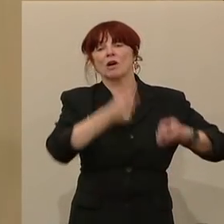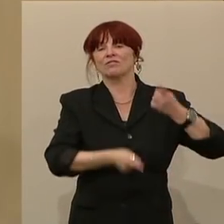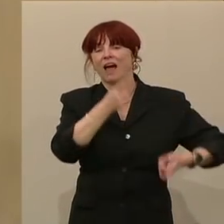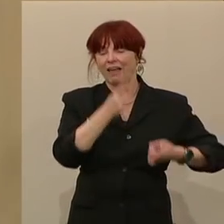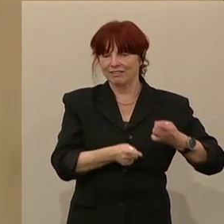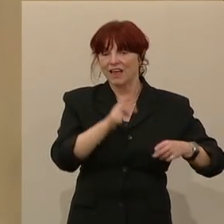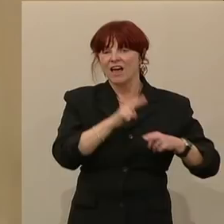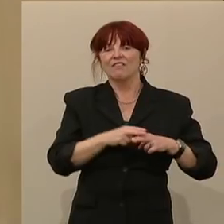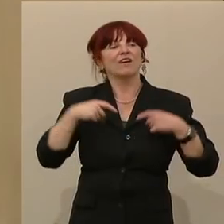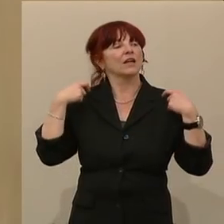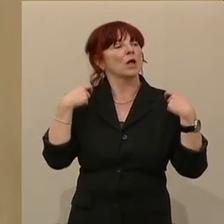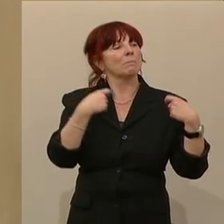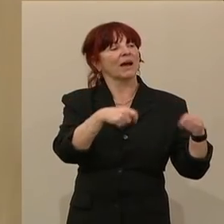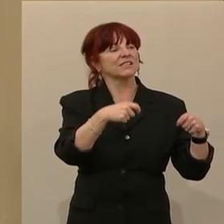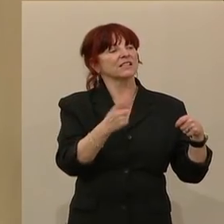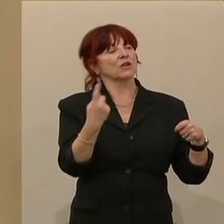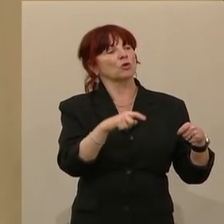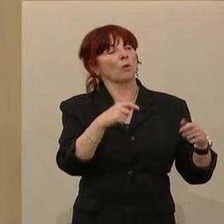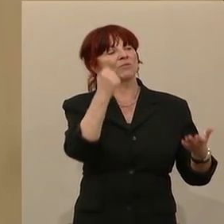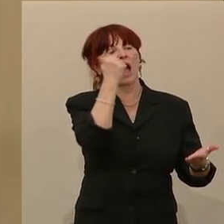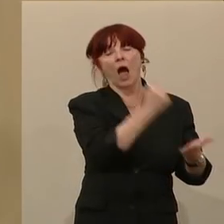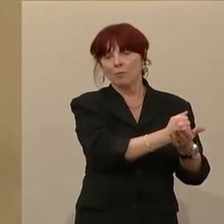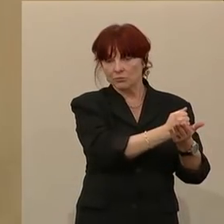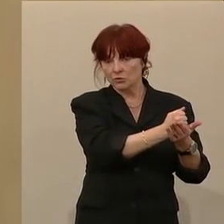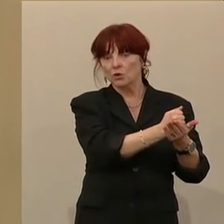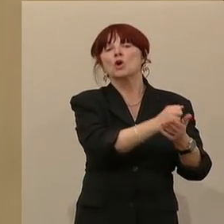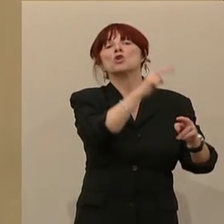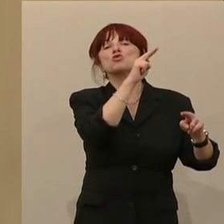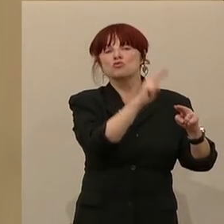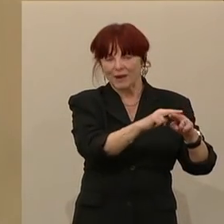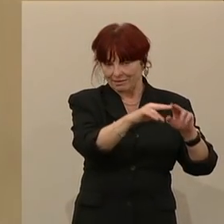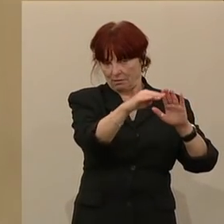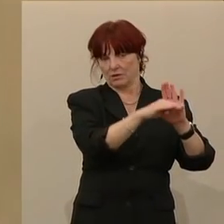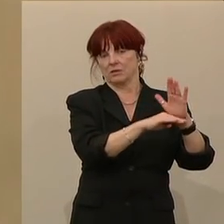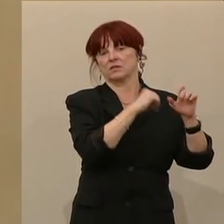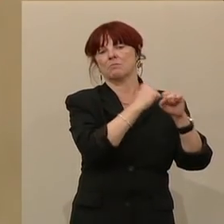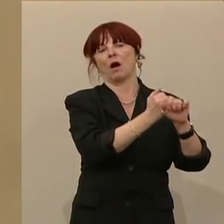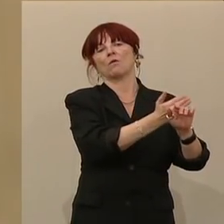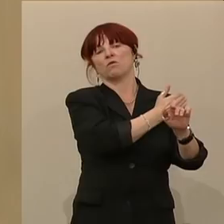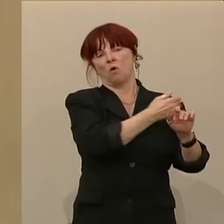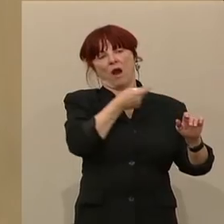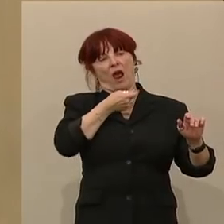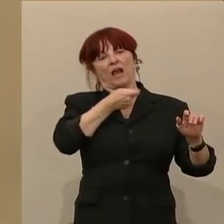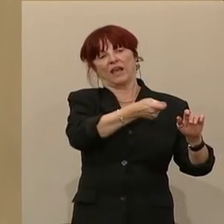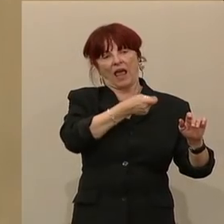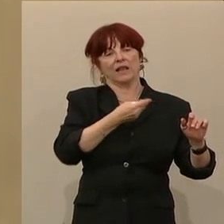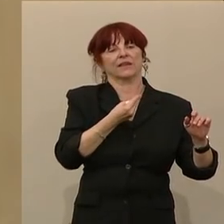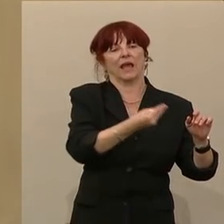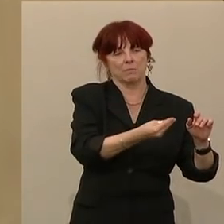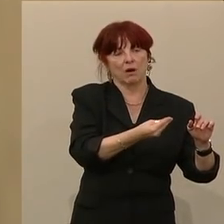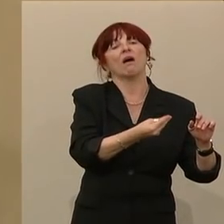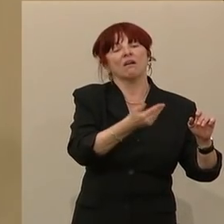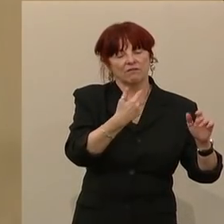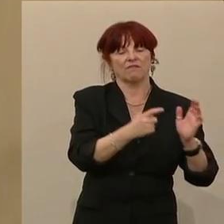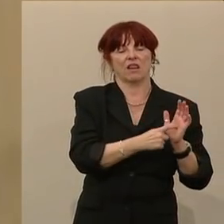natürlich dann auch die Gesetze machen, die vorher von den Sponsoren gewollt wurden. Und wenn dann die SPÖ hier rauskommt und